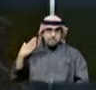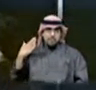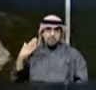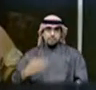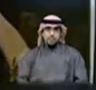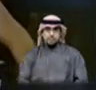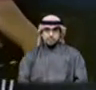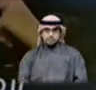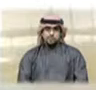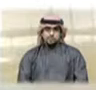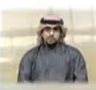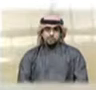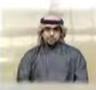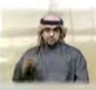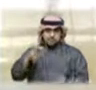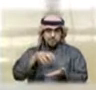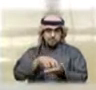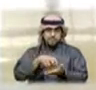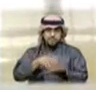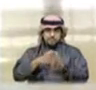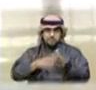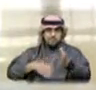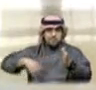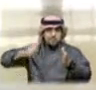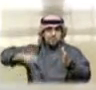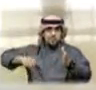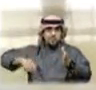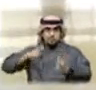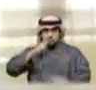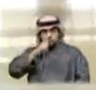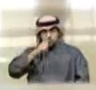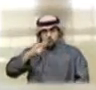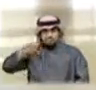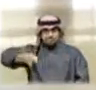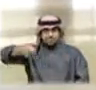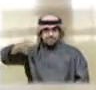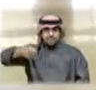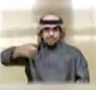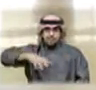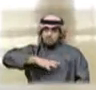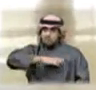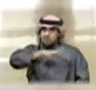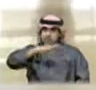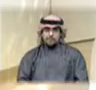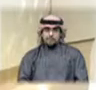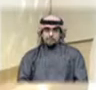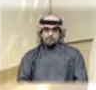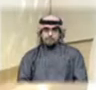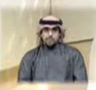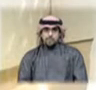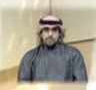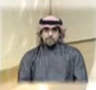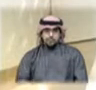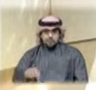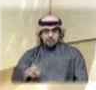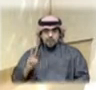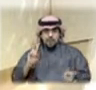العليا لتثبت كفاءتها في مختلف المجالات، وأن تكون خير مثال لكل نساء العالم.